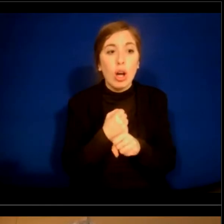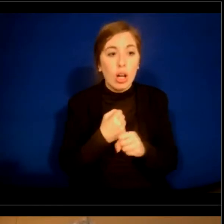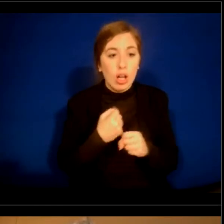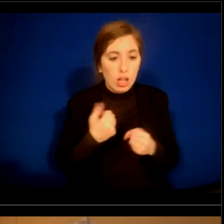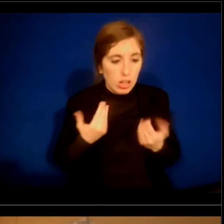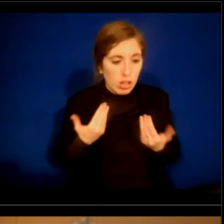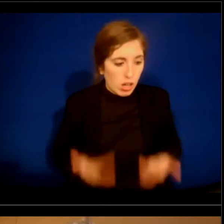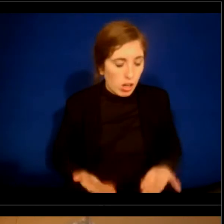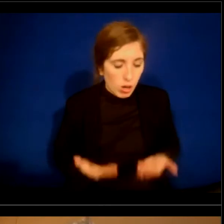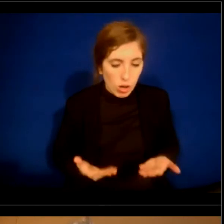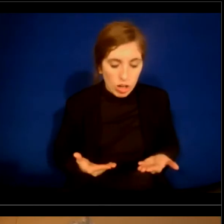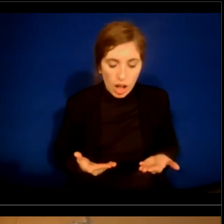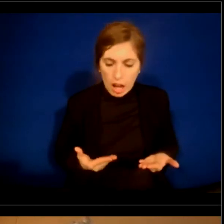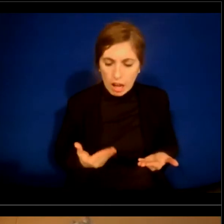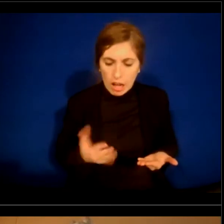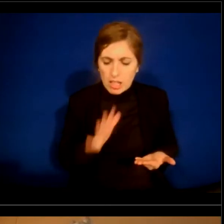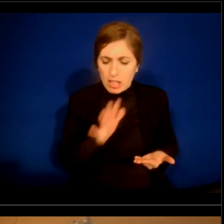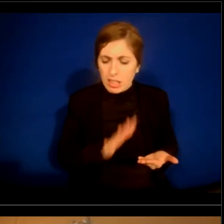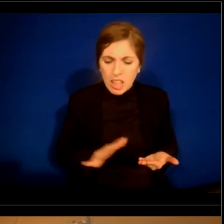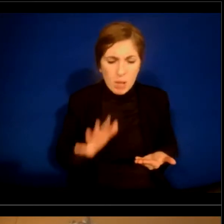sembra difficile